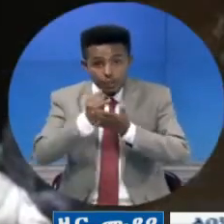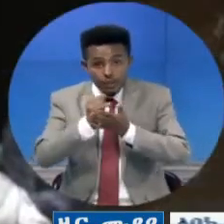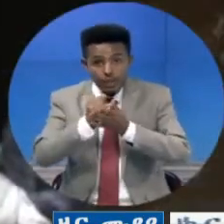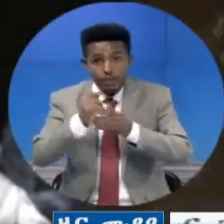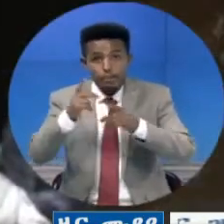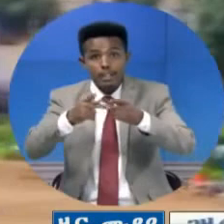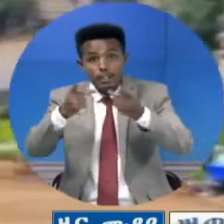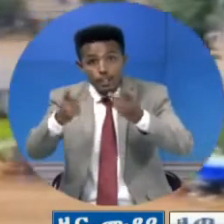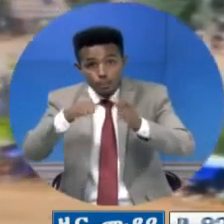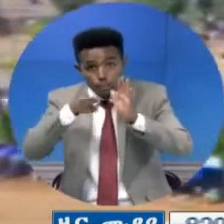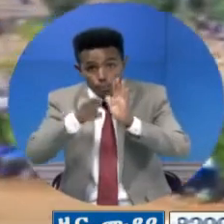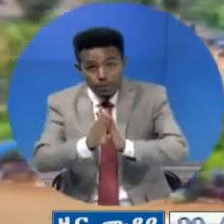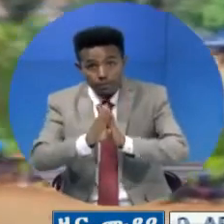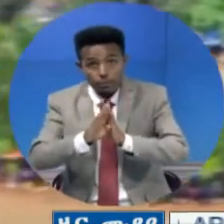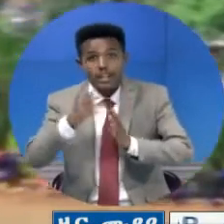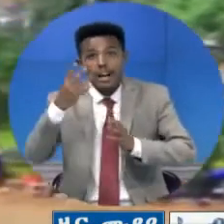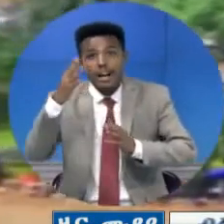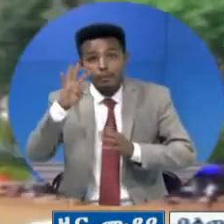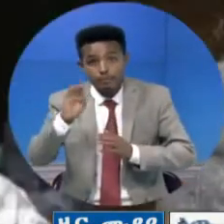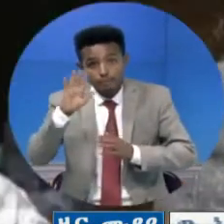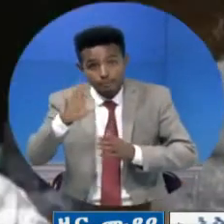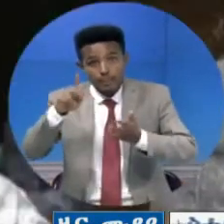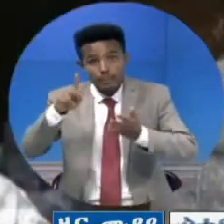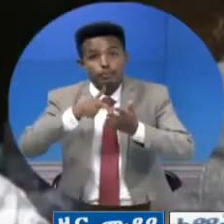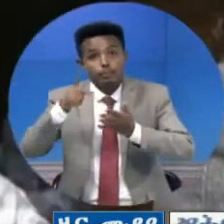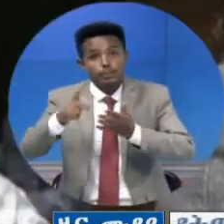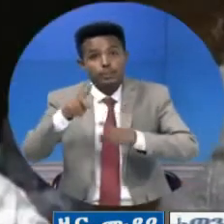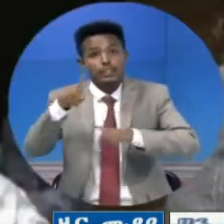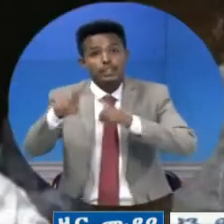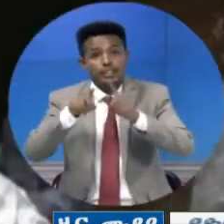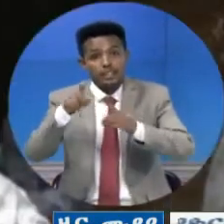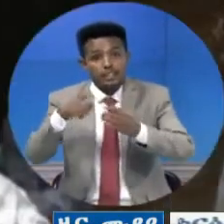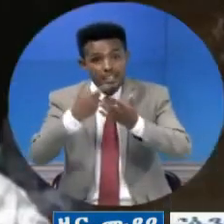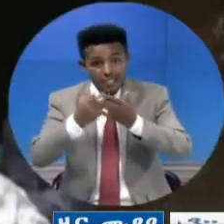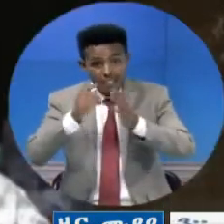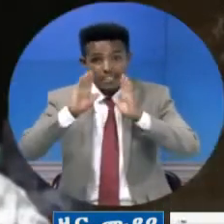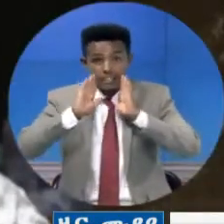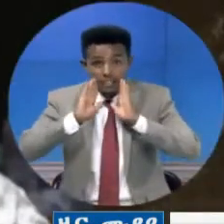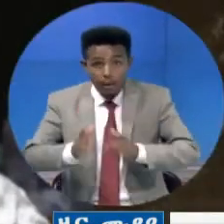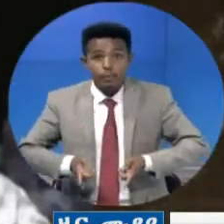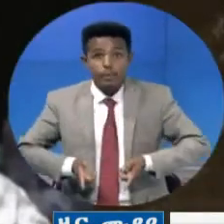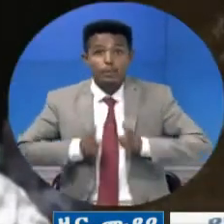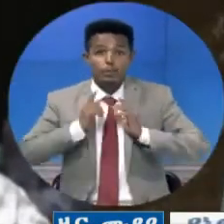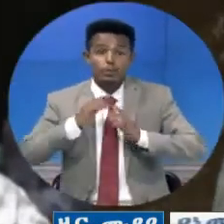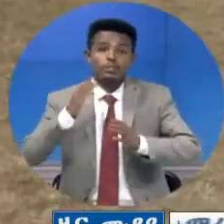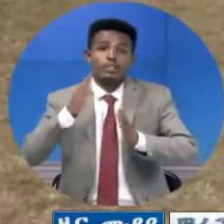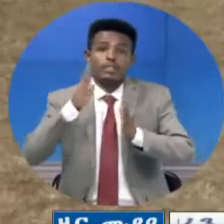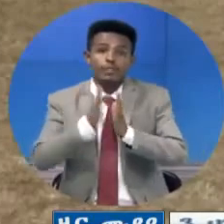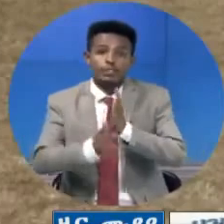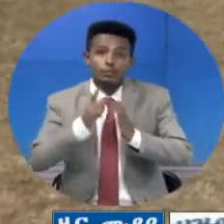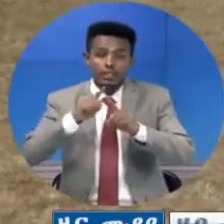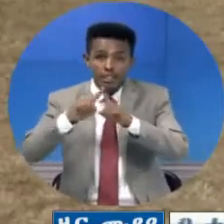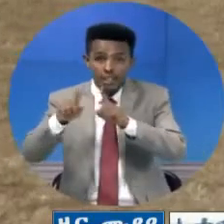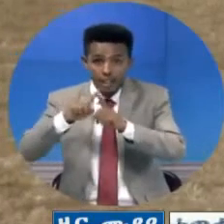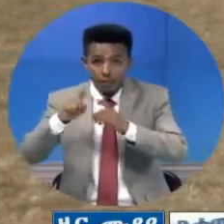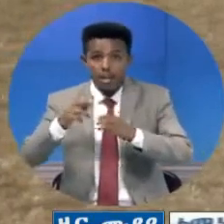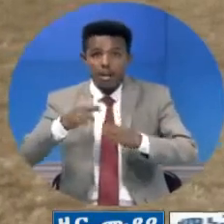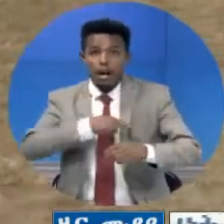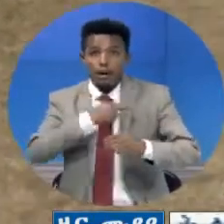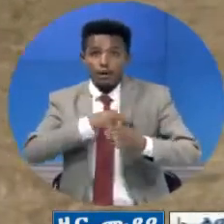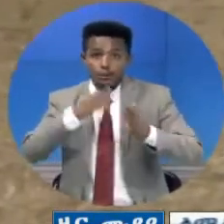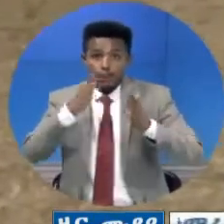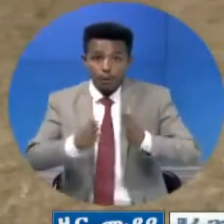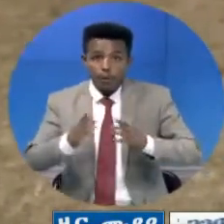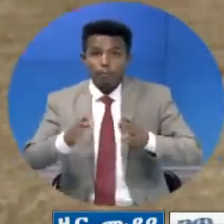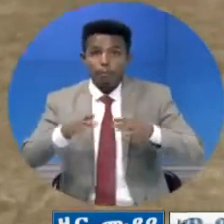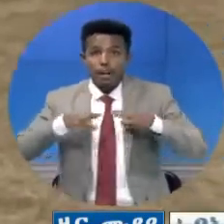45 ፕሮጀክቶች ተጠይቀናል። እነዚህ ሁሉ ስራዎች ሰላም በመኖሩ የተፈጸሙ ናቸው። የተለያዩ ሃይማኖታዊ